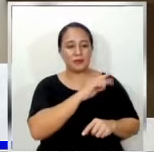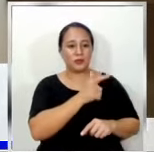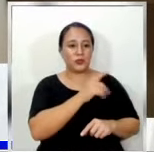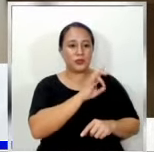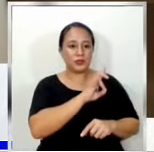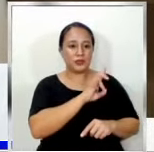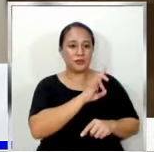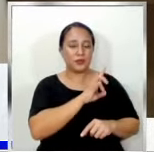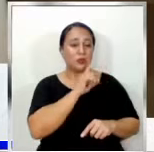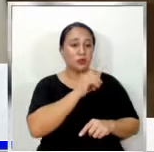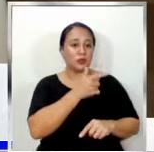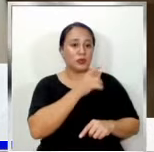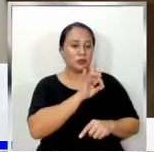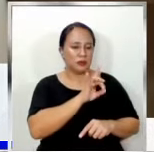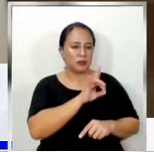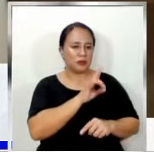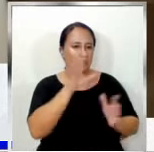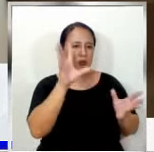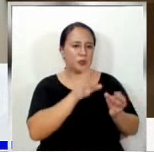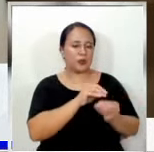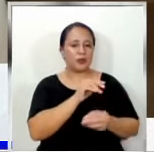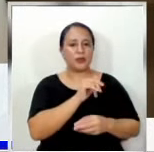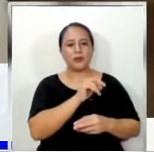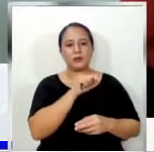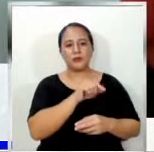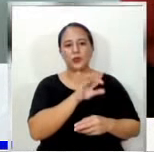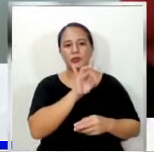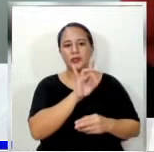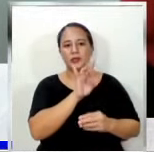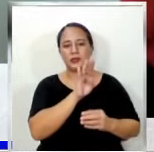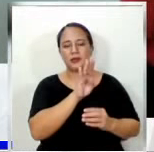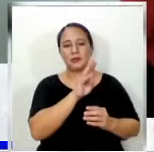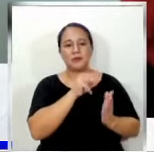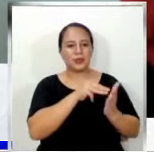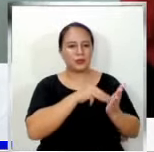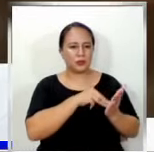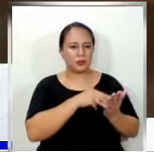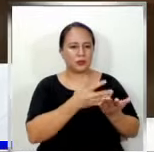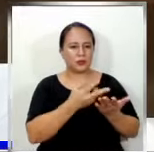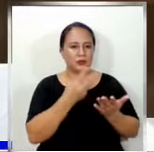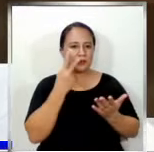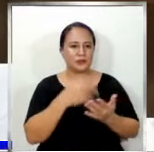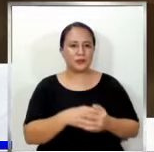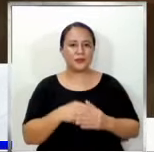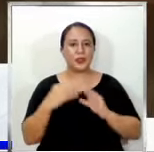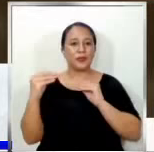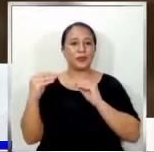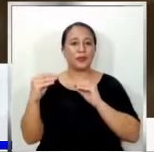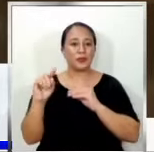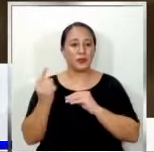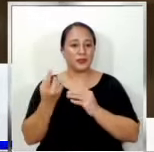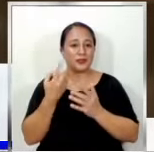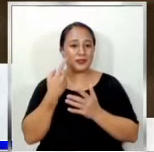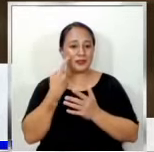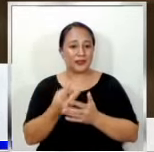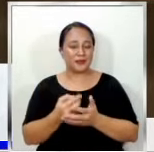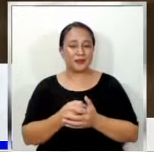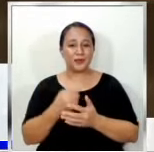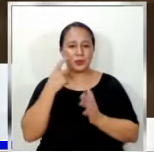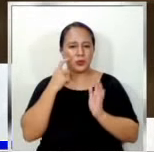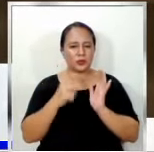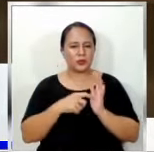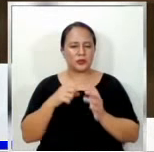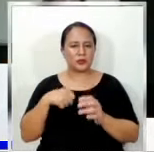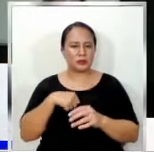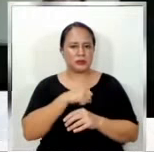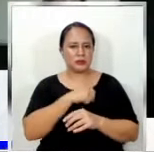28, or a total of 13.86 million. Laway lang ang kapital, ano po? Napansin din ng mga senador tila hindi nakadeklara